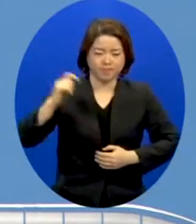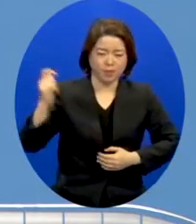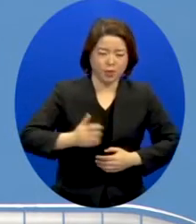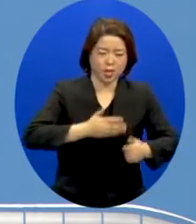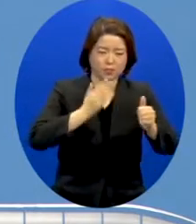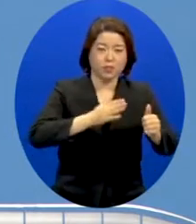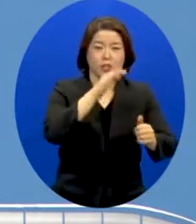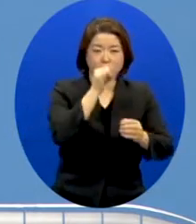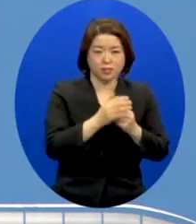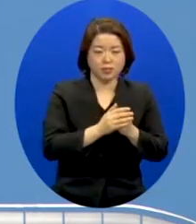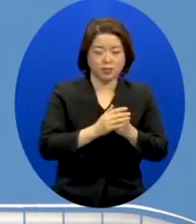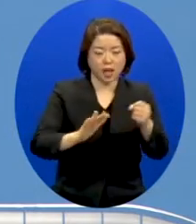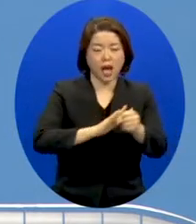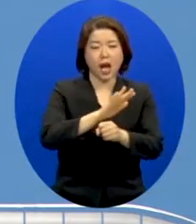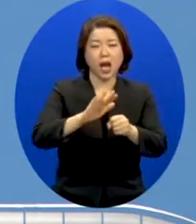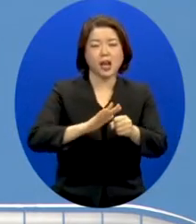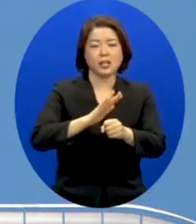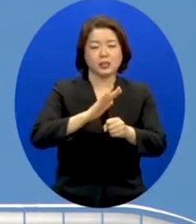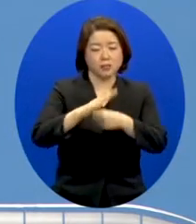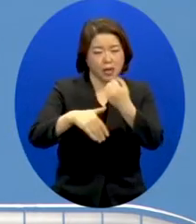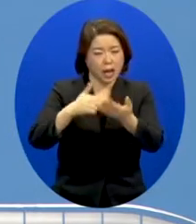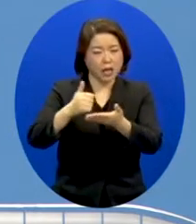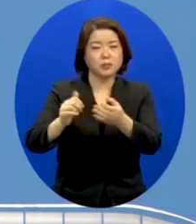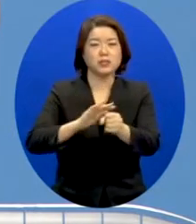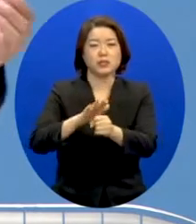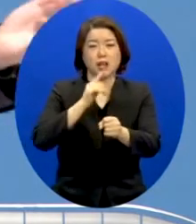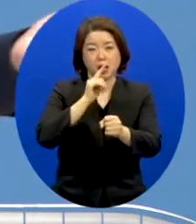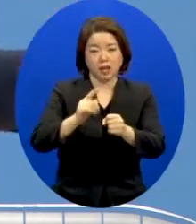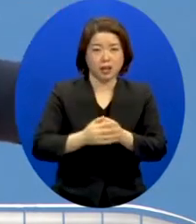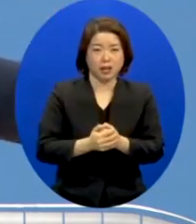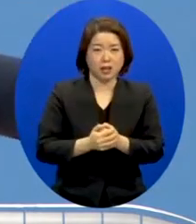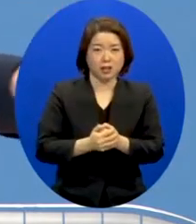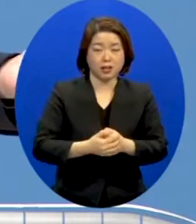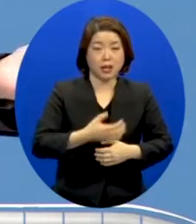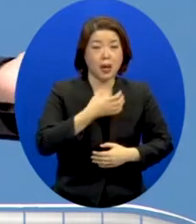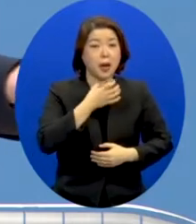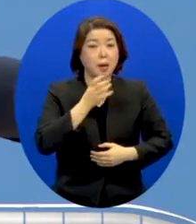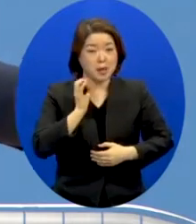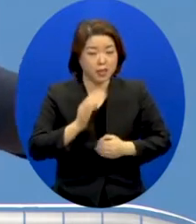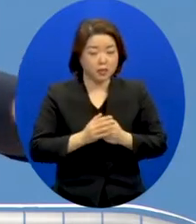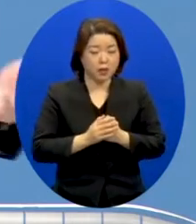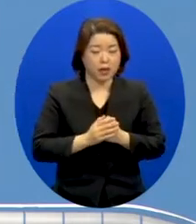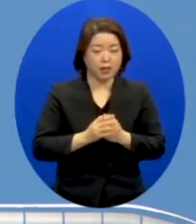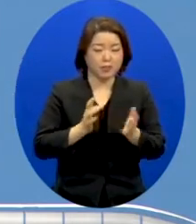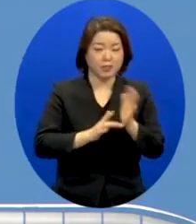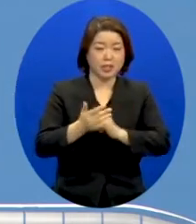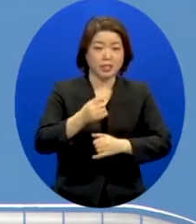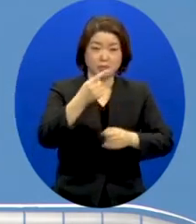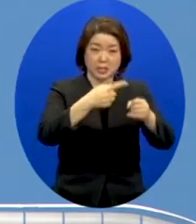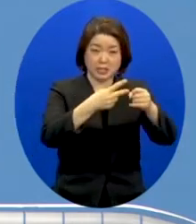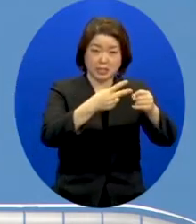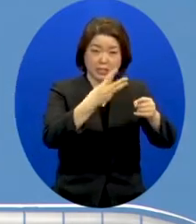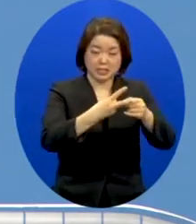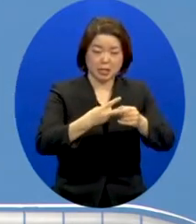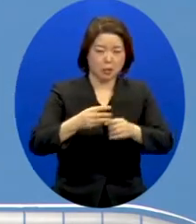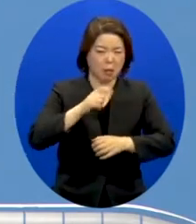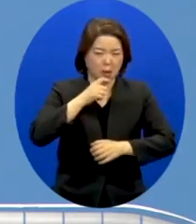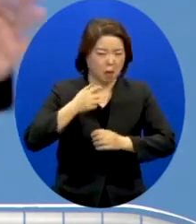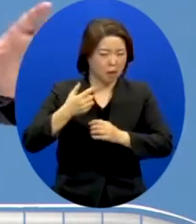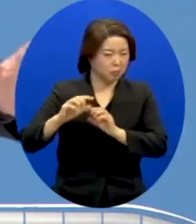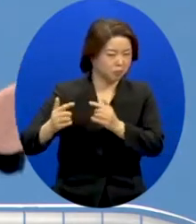겁니다 하나님을 사랑하라 곳 베드로가 예수님을 세 번 부인하고 심지어 저주 까지 하고